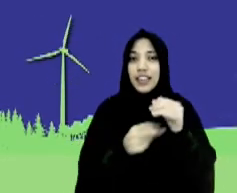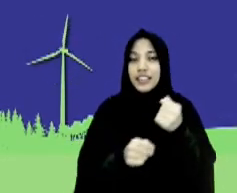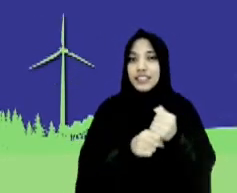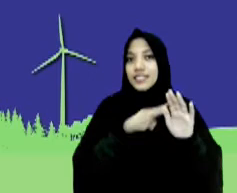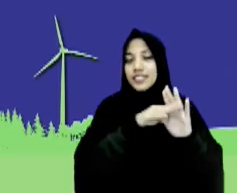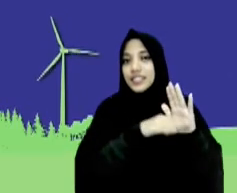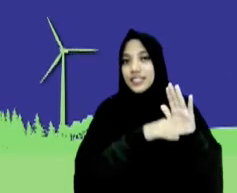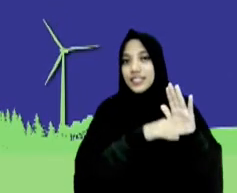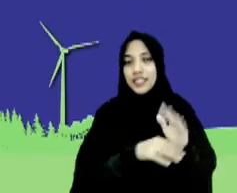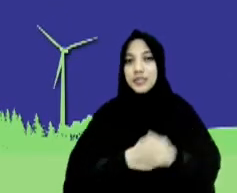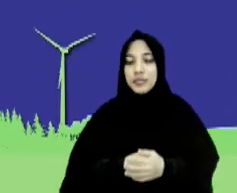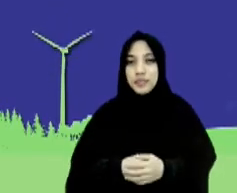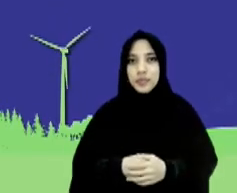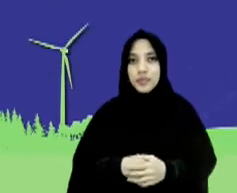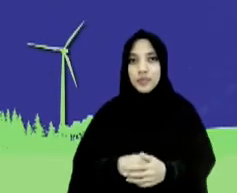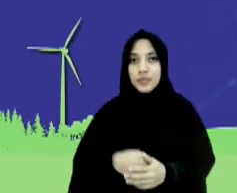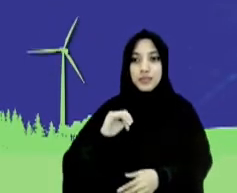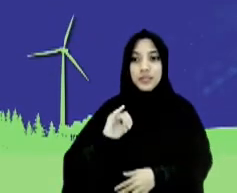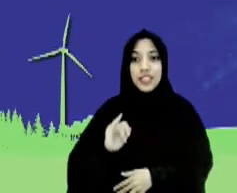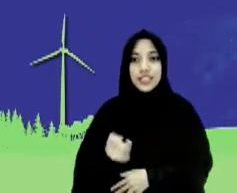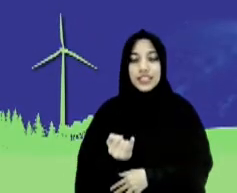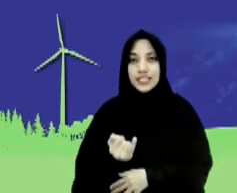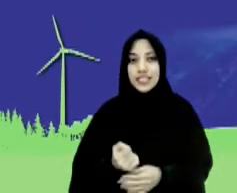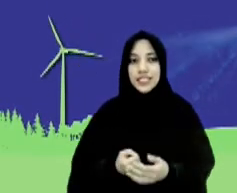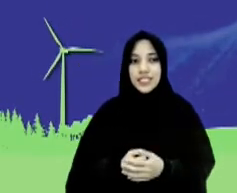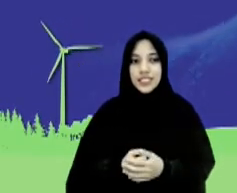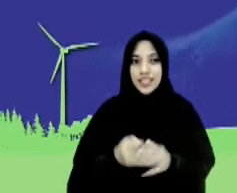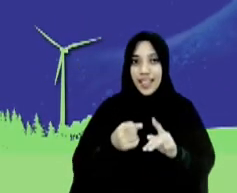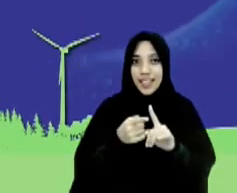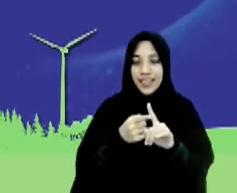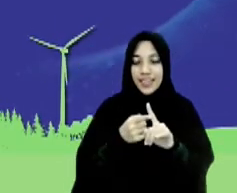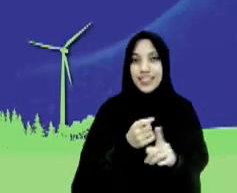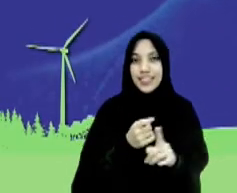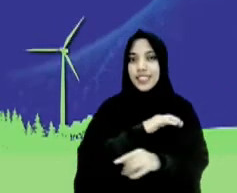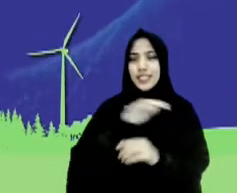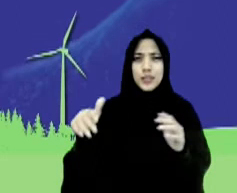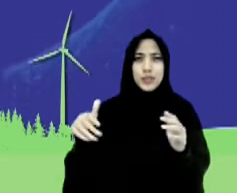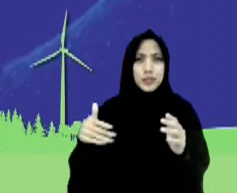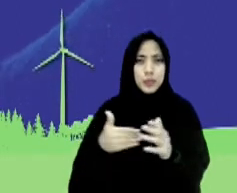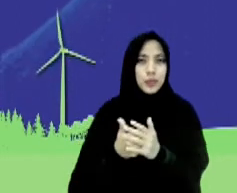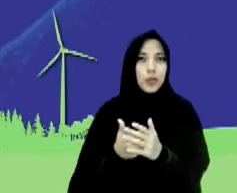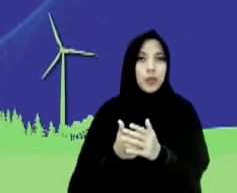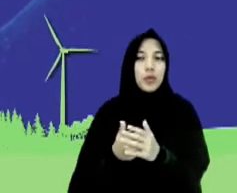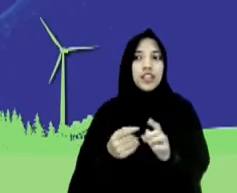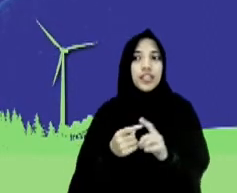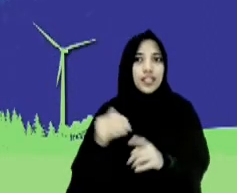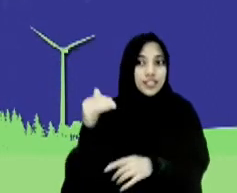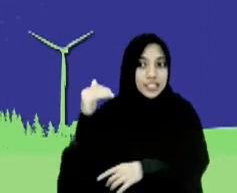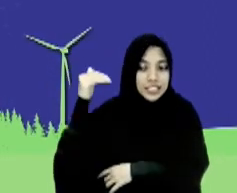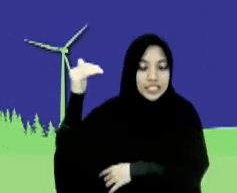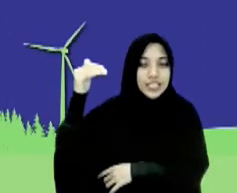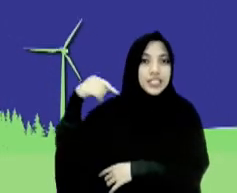policies and eh from all staff dari yang top management sampai